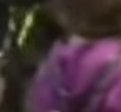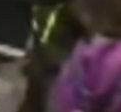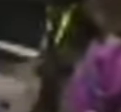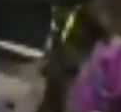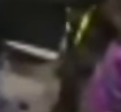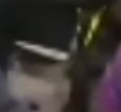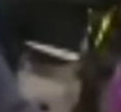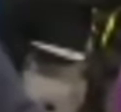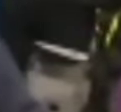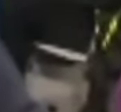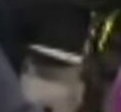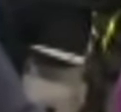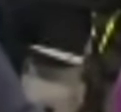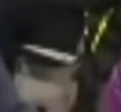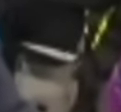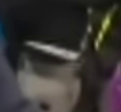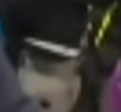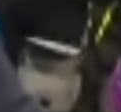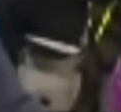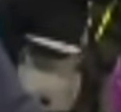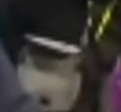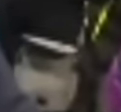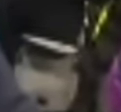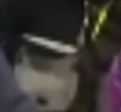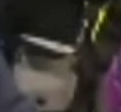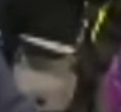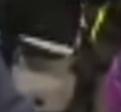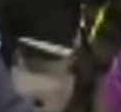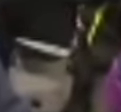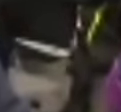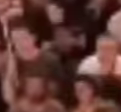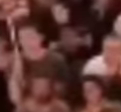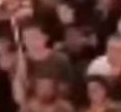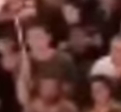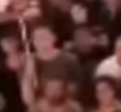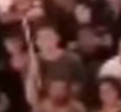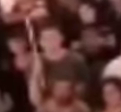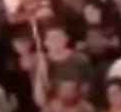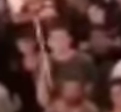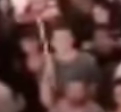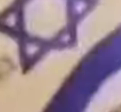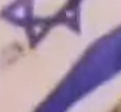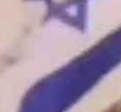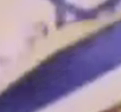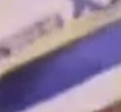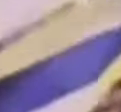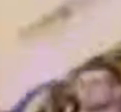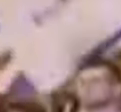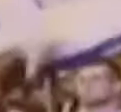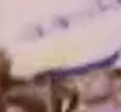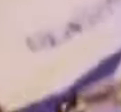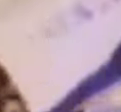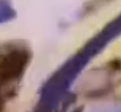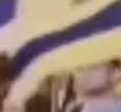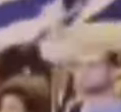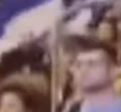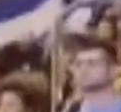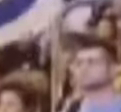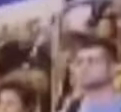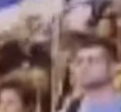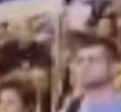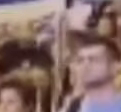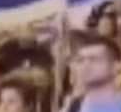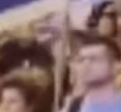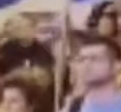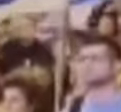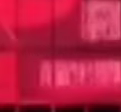גם את המחאות, מיד נשמע גם דברים של הכתבת הזאת, גם את המחאות מקפלן. זו כתבת של אל-ג'זירה שראינו אותה? של אל-ג'זירה, כן,